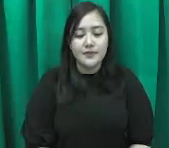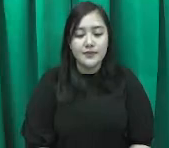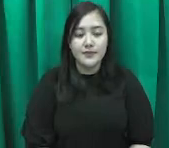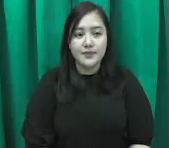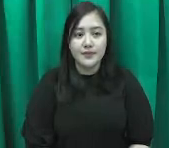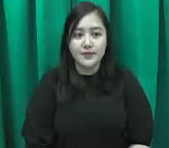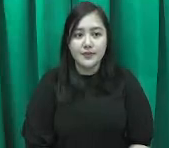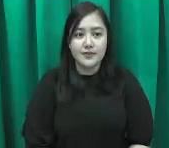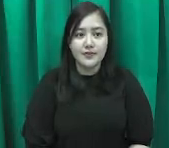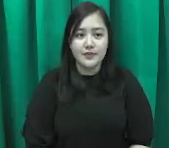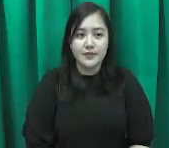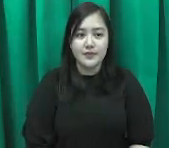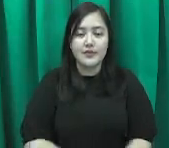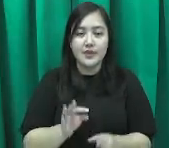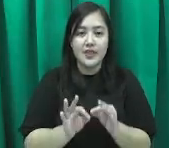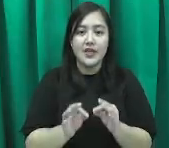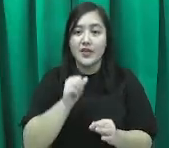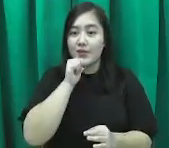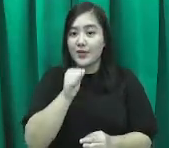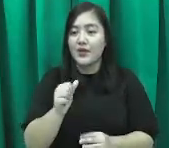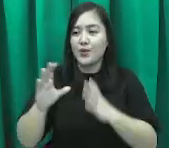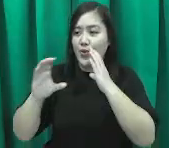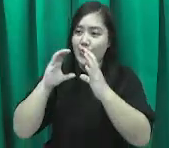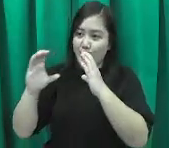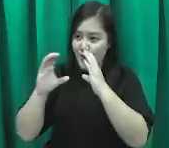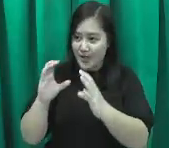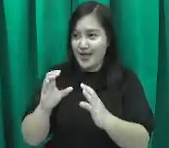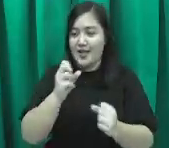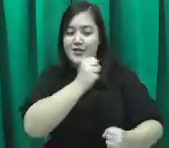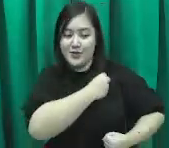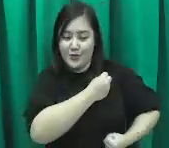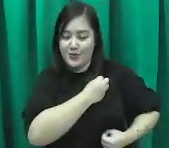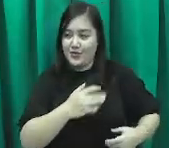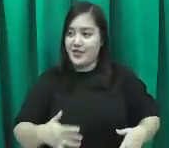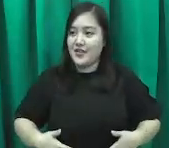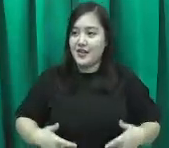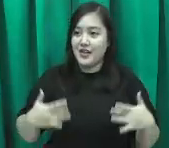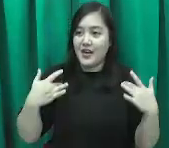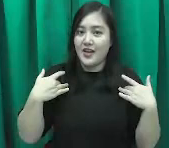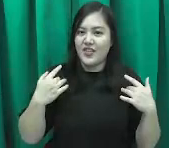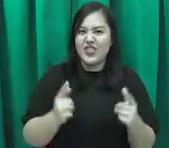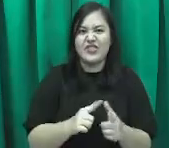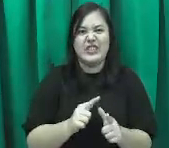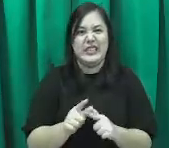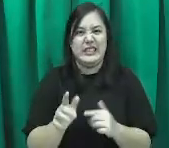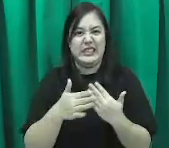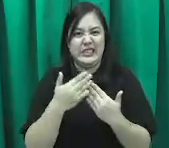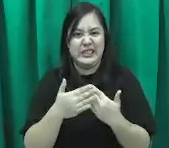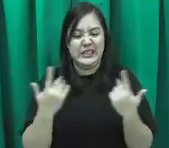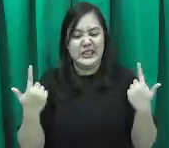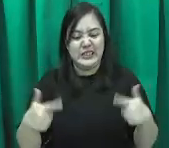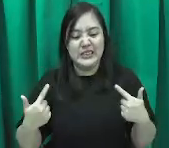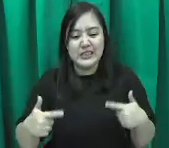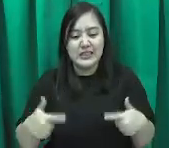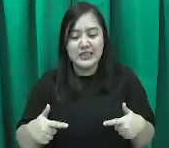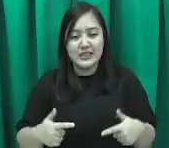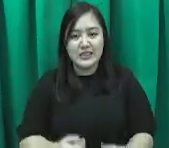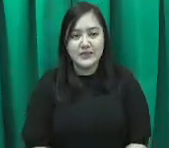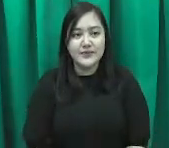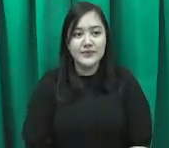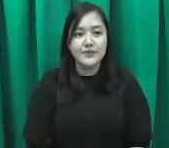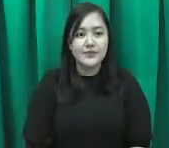yung mga, itong magiging buhay natin. Ito ang buhay ng sundalo. Aba. Buhay natin. Step one pa lang, away na kaagad yan. Siyempre, iwanan mo yan